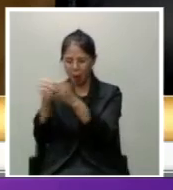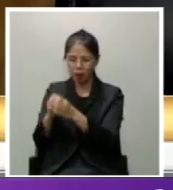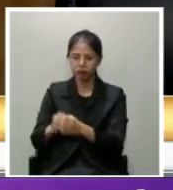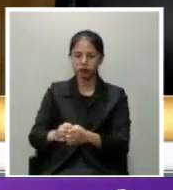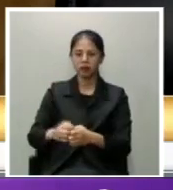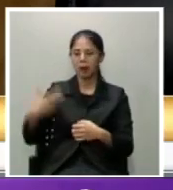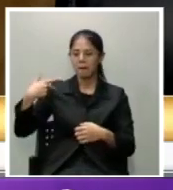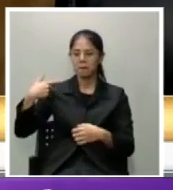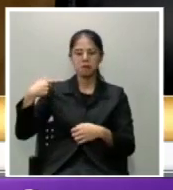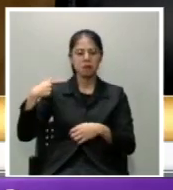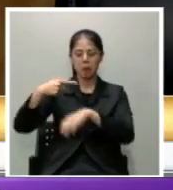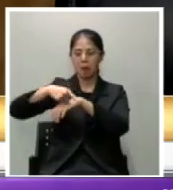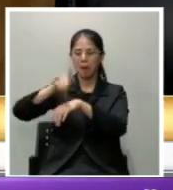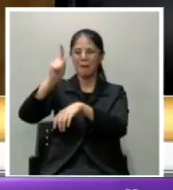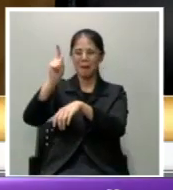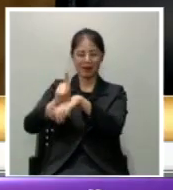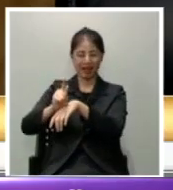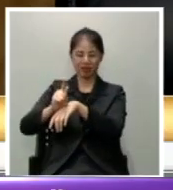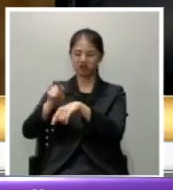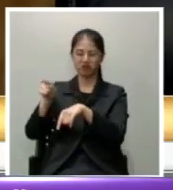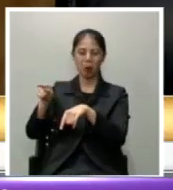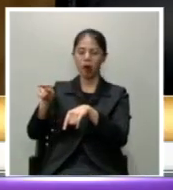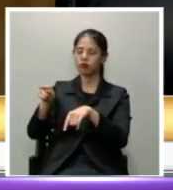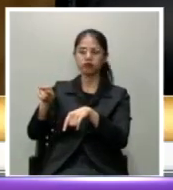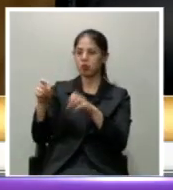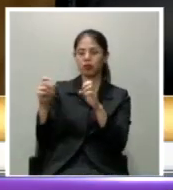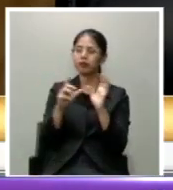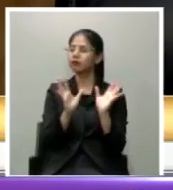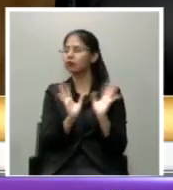ไม่เล่นด้วยก็ขู่เข็นคุกคามขอนัดพบ